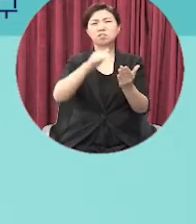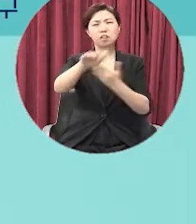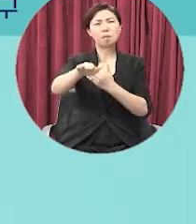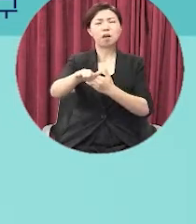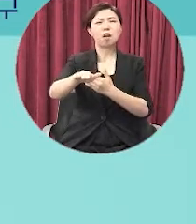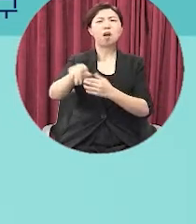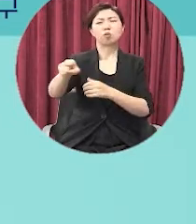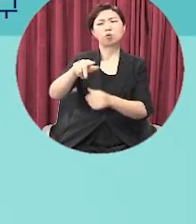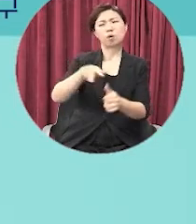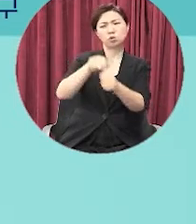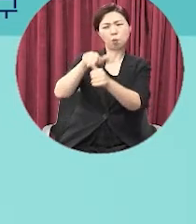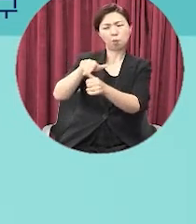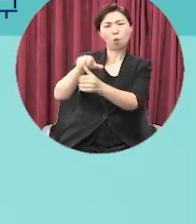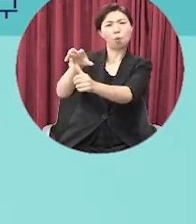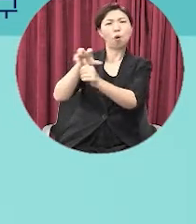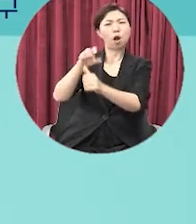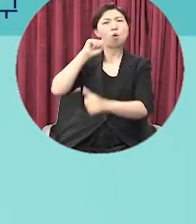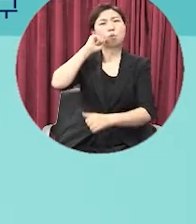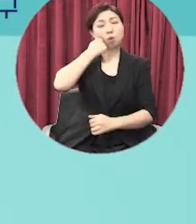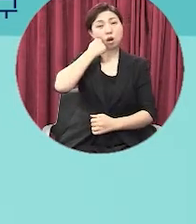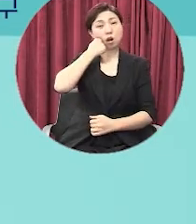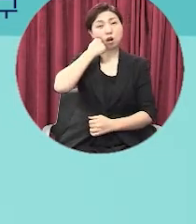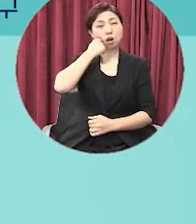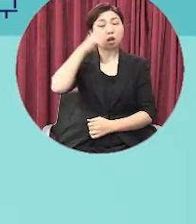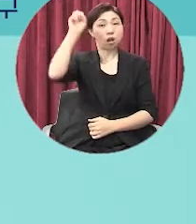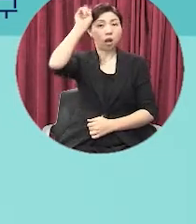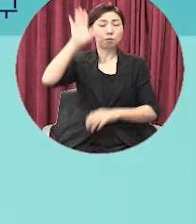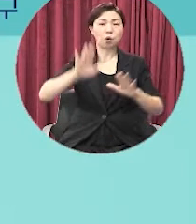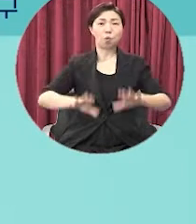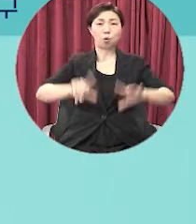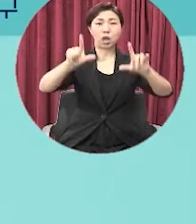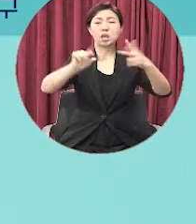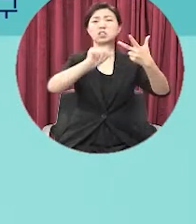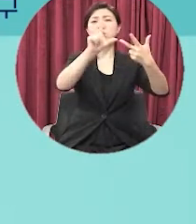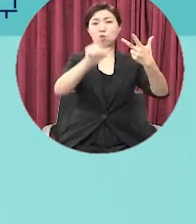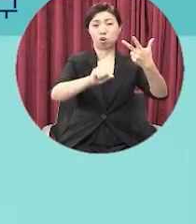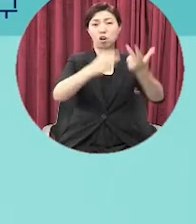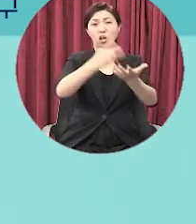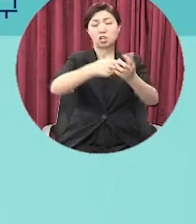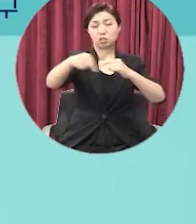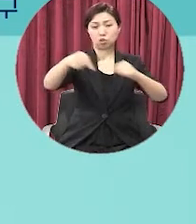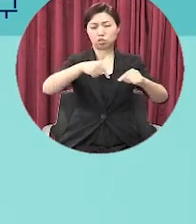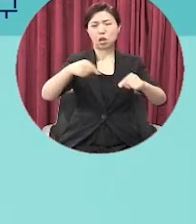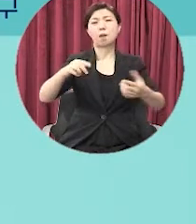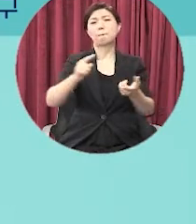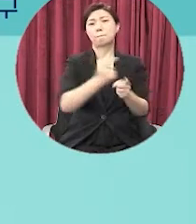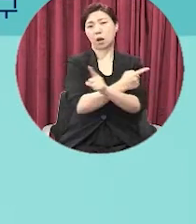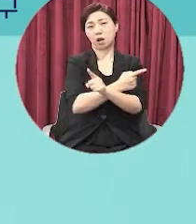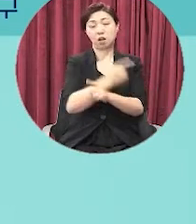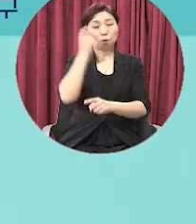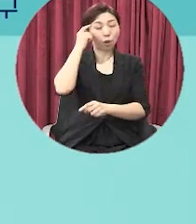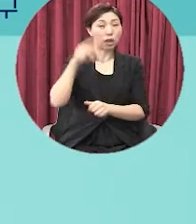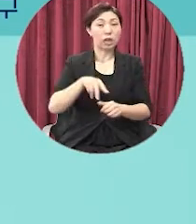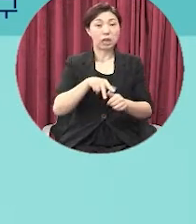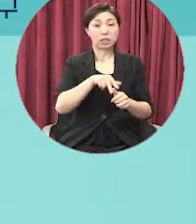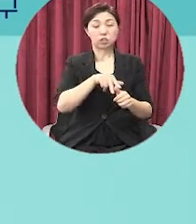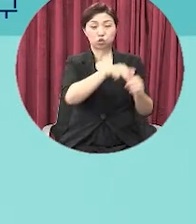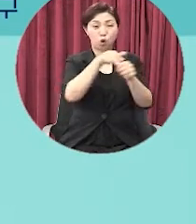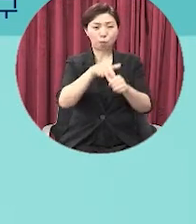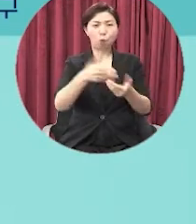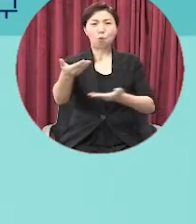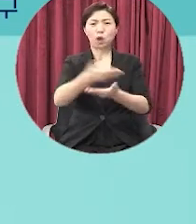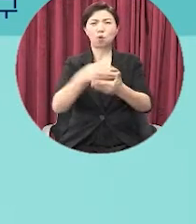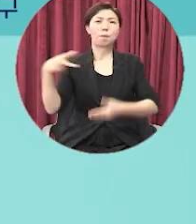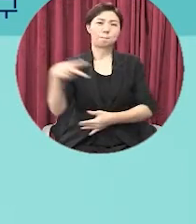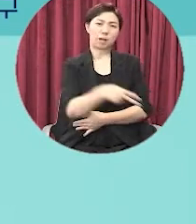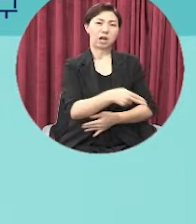지게 됐거든요 갑자기 입은 7월에 와 바꿔 선과 정책을 데이터 액세스를 차단 하는 쪽으로 그래서 이제 그런 빠르게 발전하는